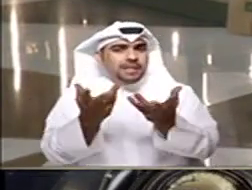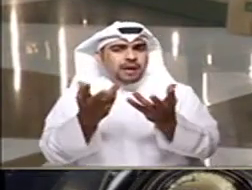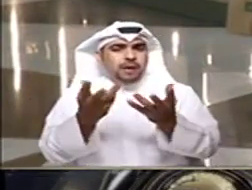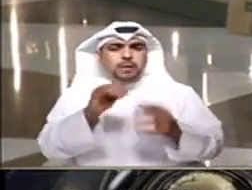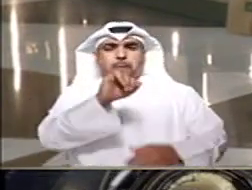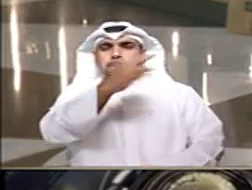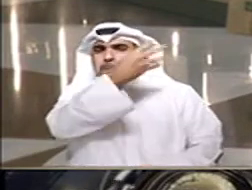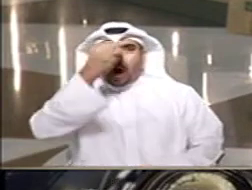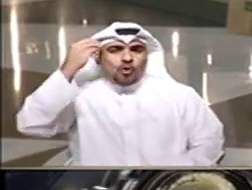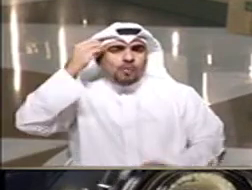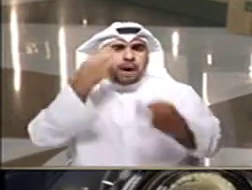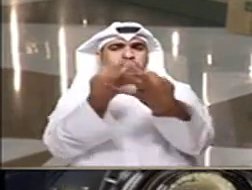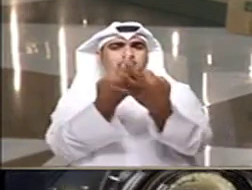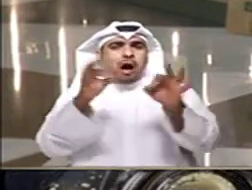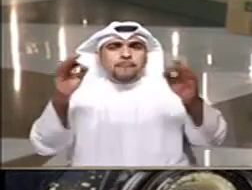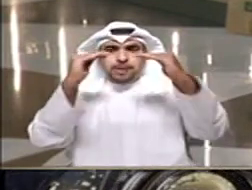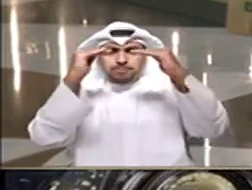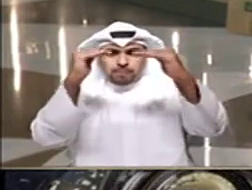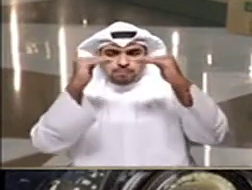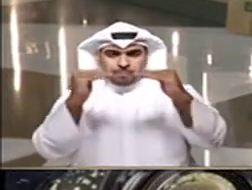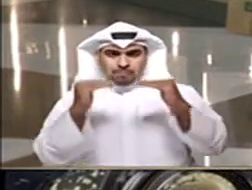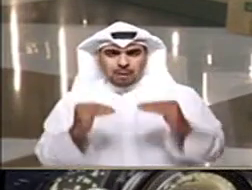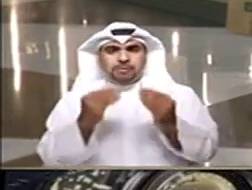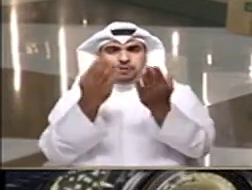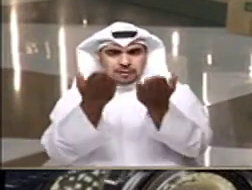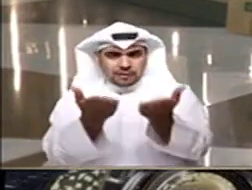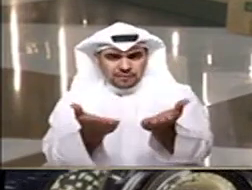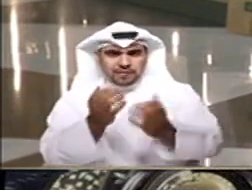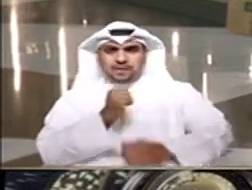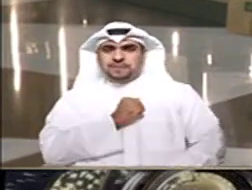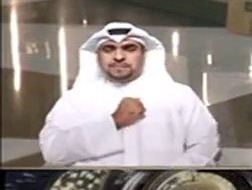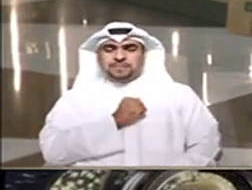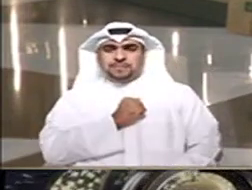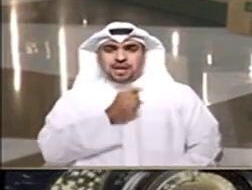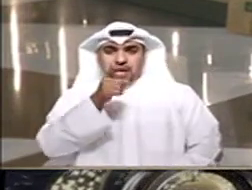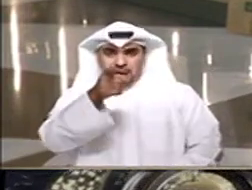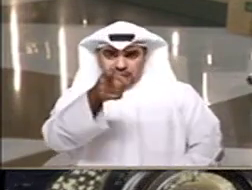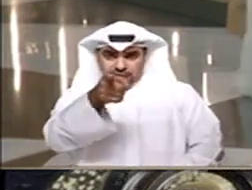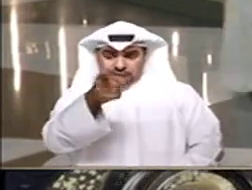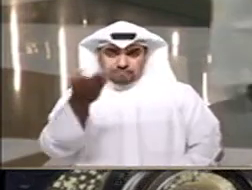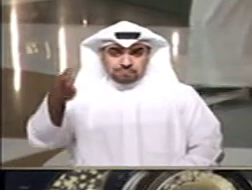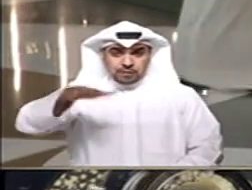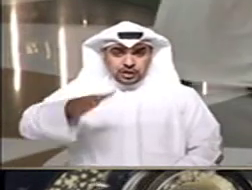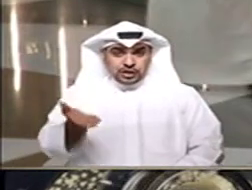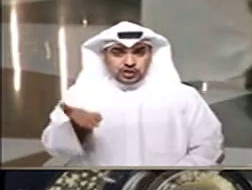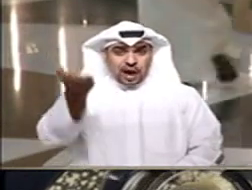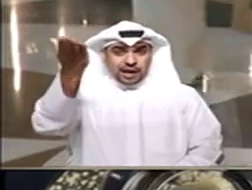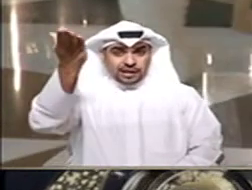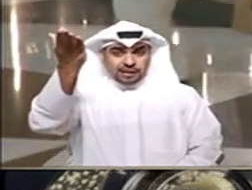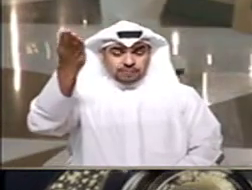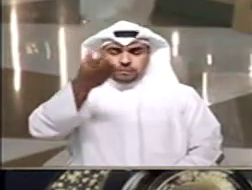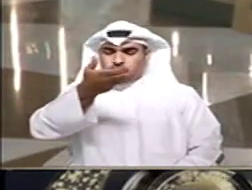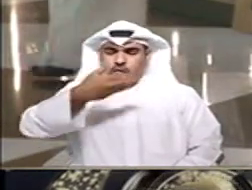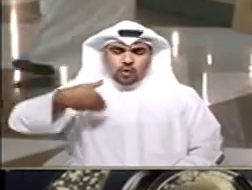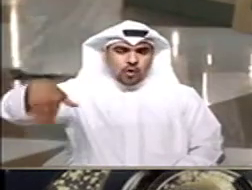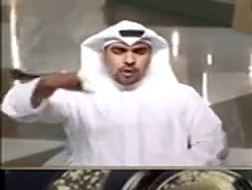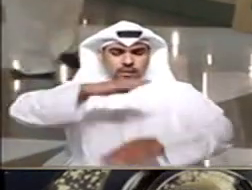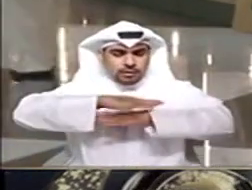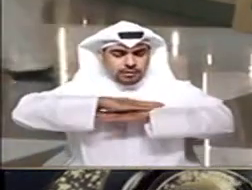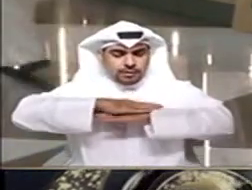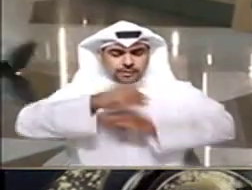يعتبر جزء كبير نحترمه من تاريخ الكويت الذين ضحوا فيه شهداءنا الأبرار من أجل